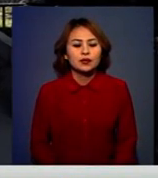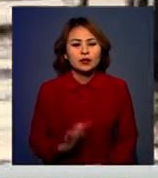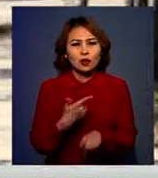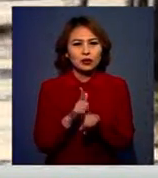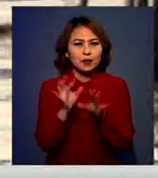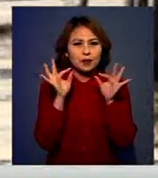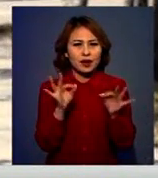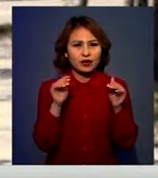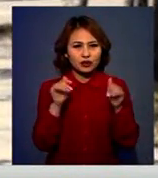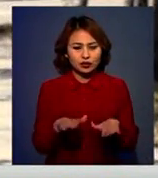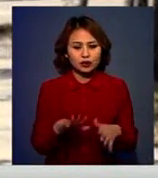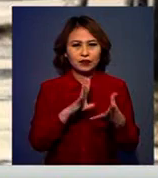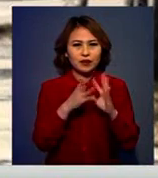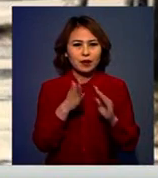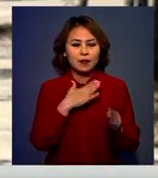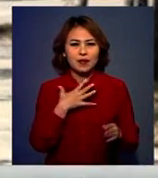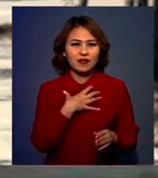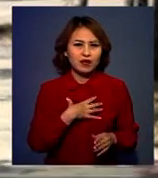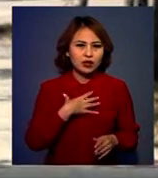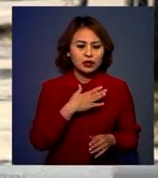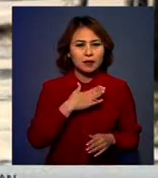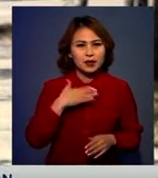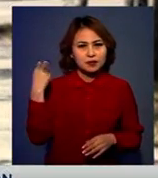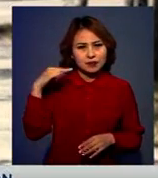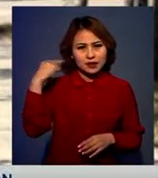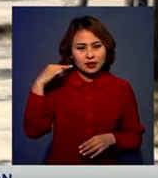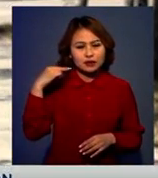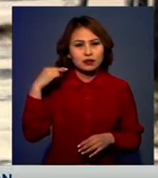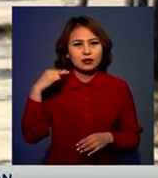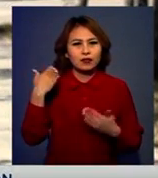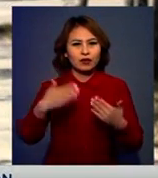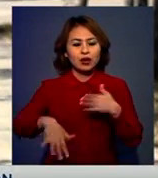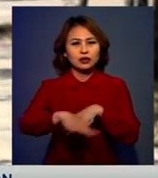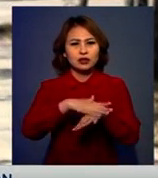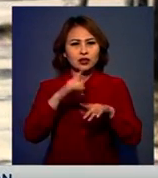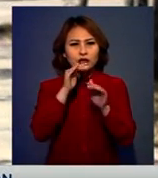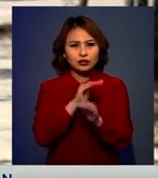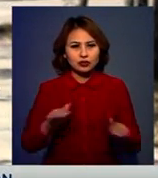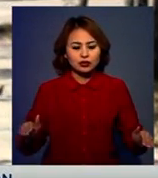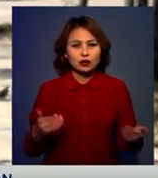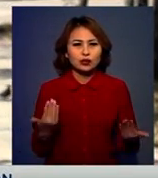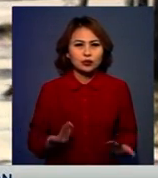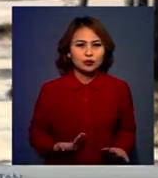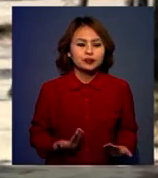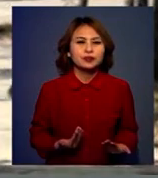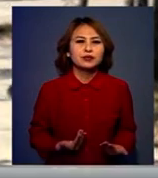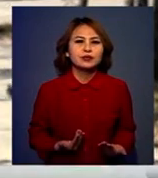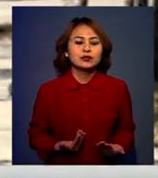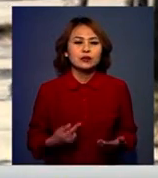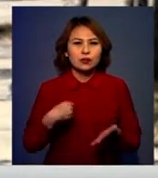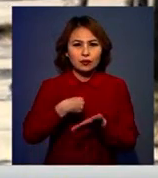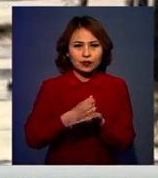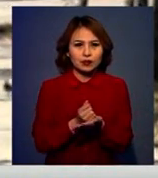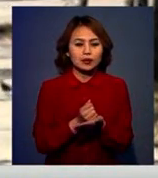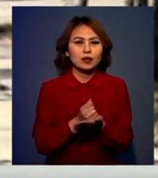Өйткені ең бастысы біздің президентке, жалпы бізге, ол халықтың тыныштығы. Халықтың тыныштығы,